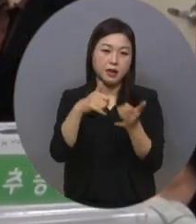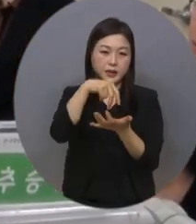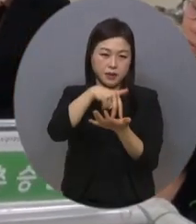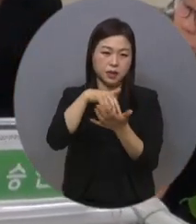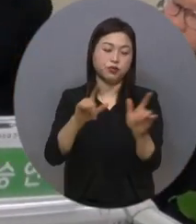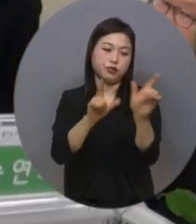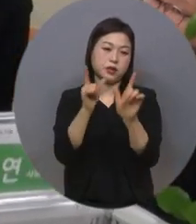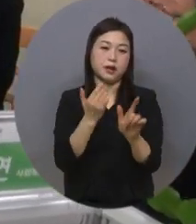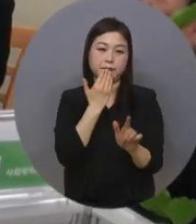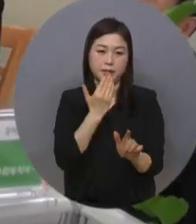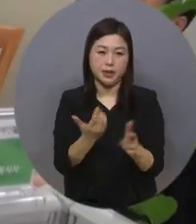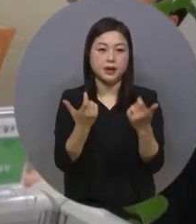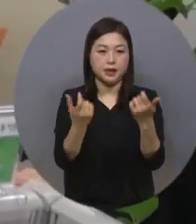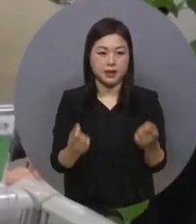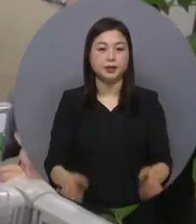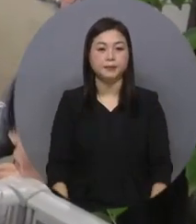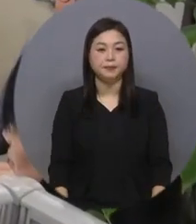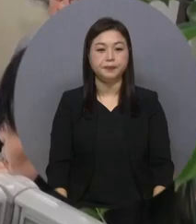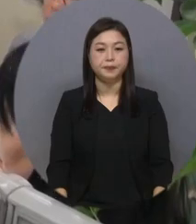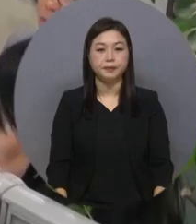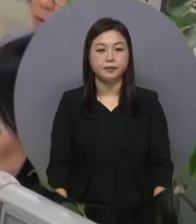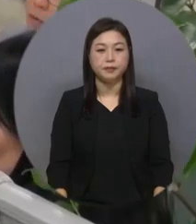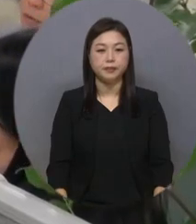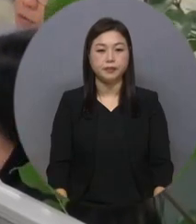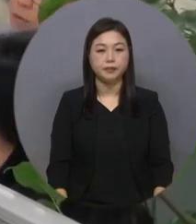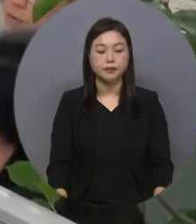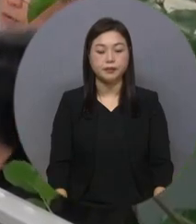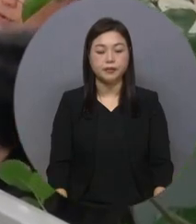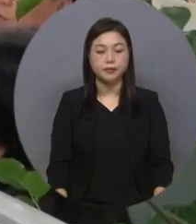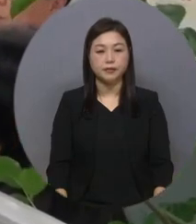살아갈 수 있을 것으로 기대됩니다. 복지TV 경기방송 정우선입니다.